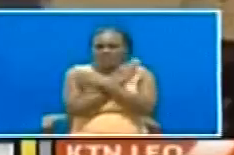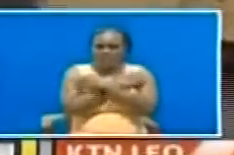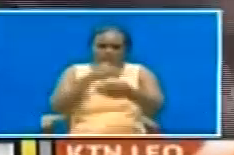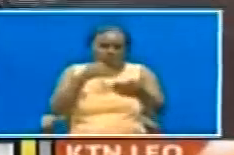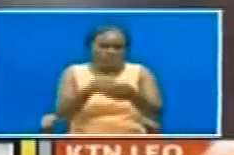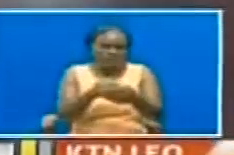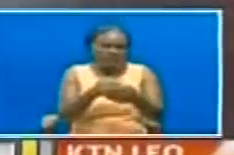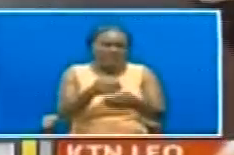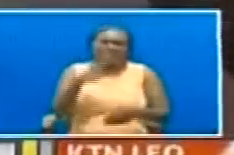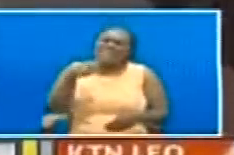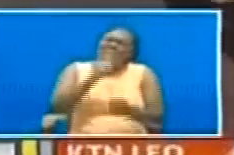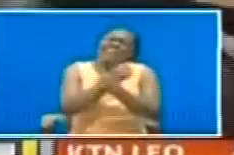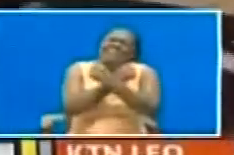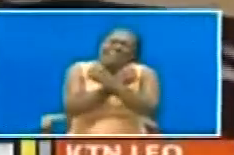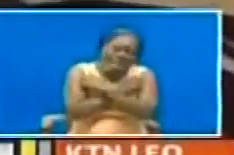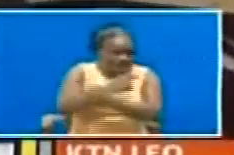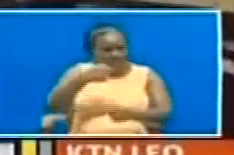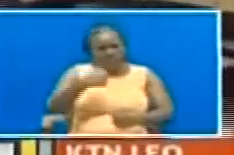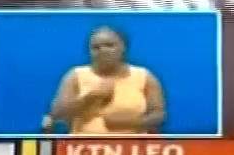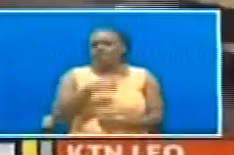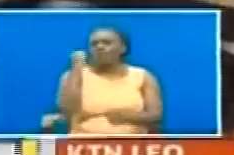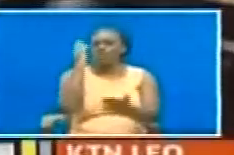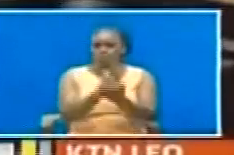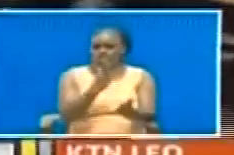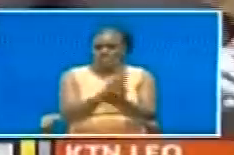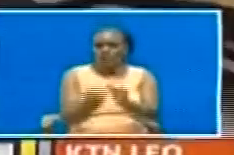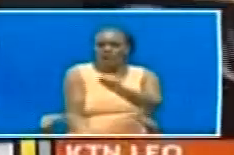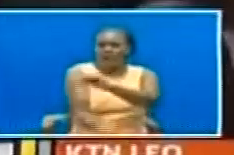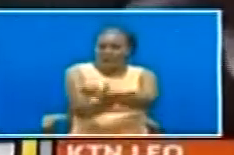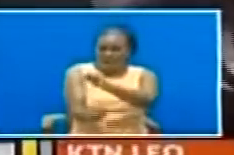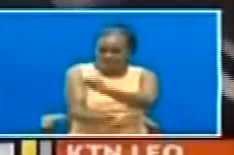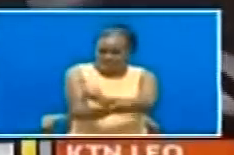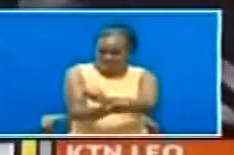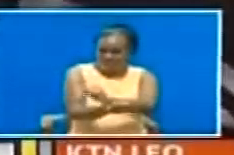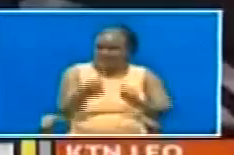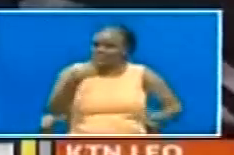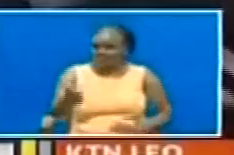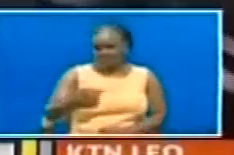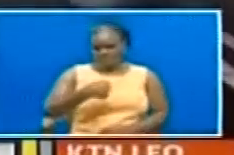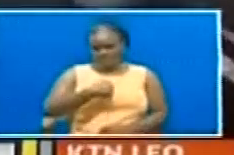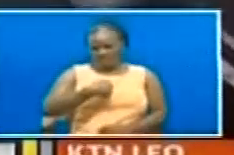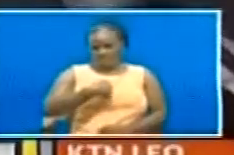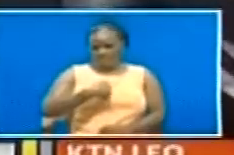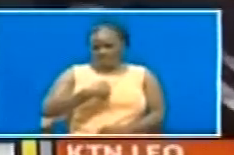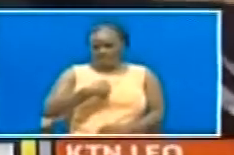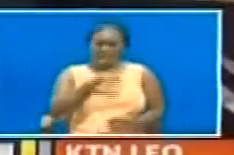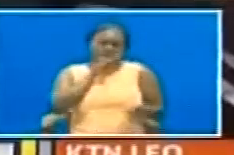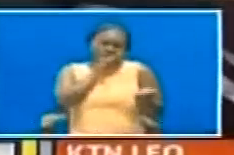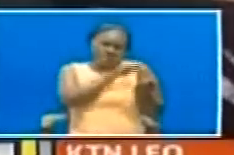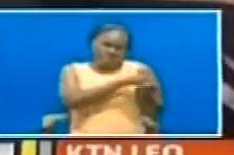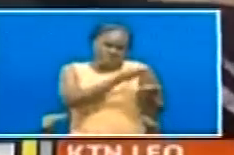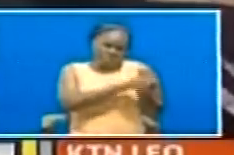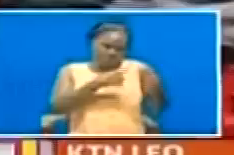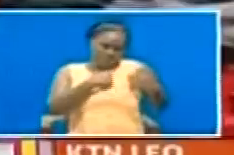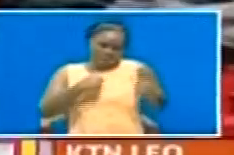karibu, alikuwa ananipenda ajabu, na ushauri alionambia mimi niko nao